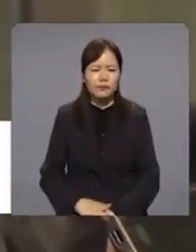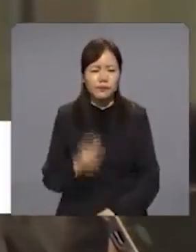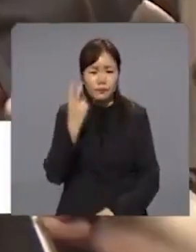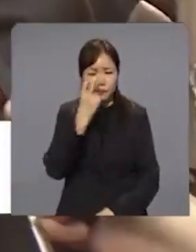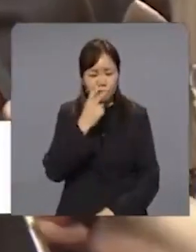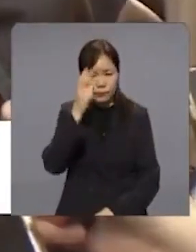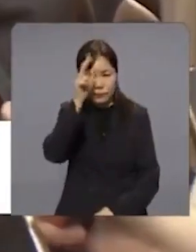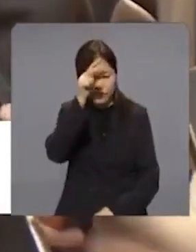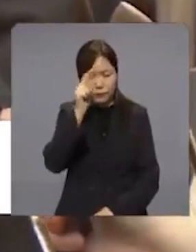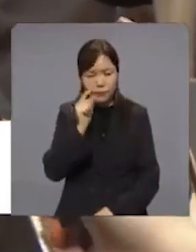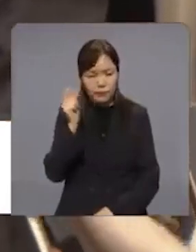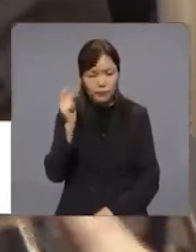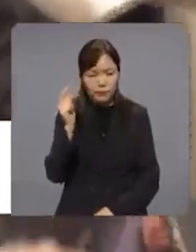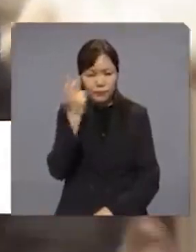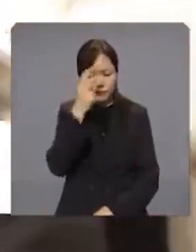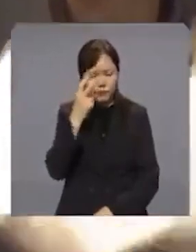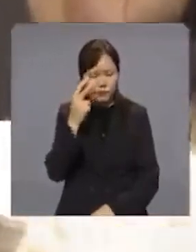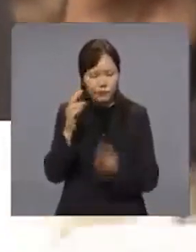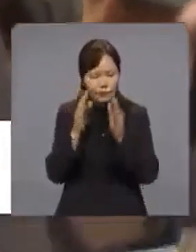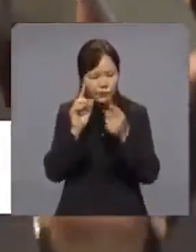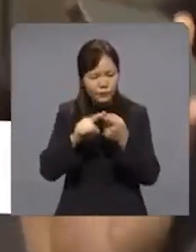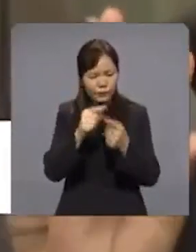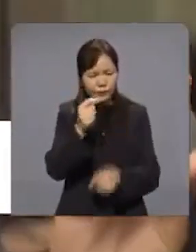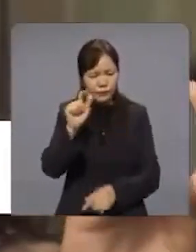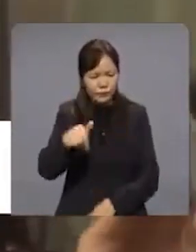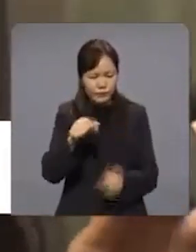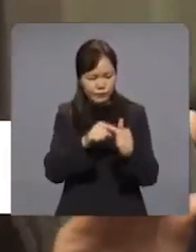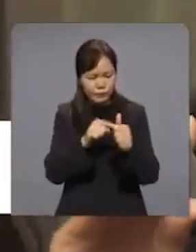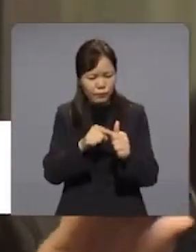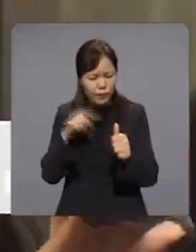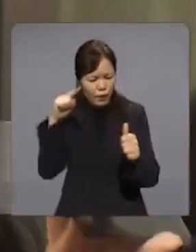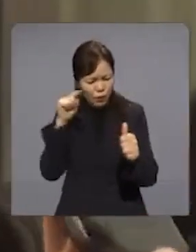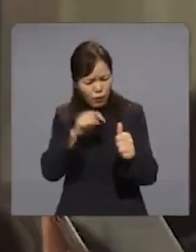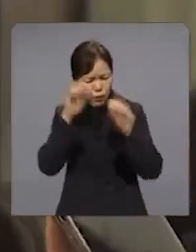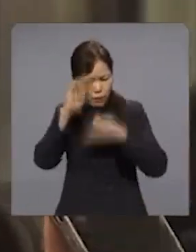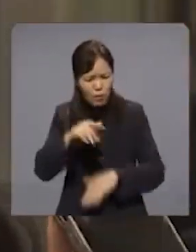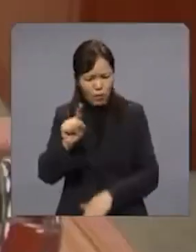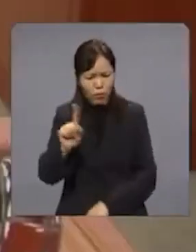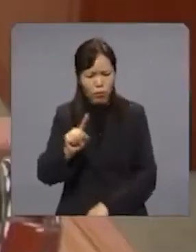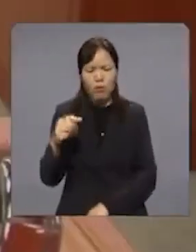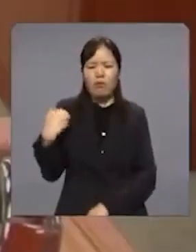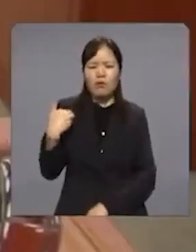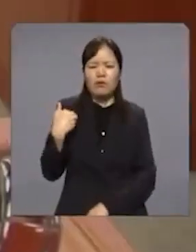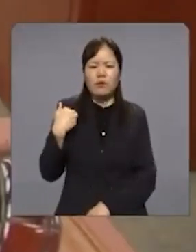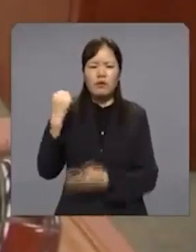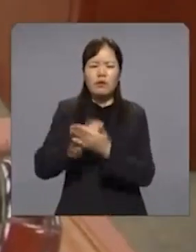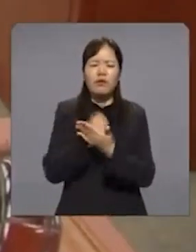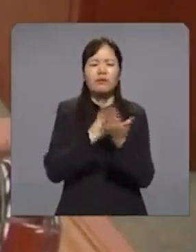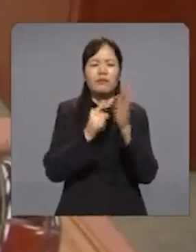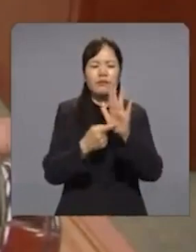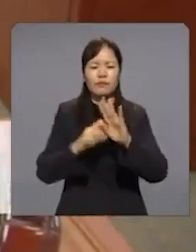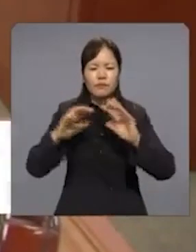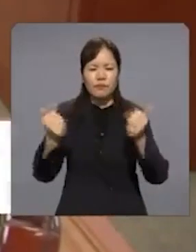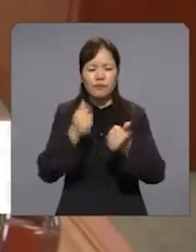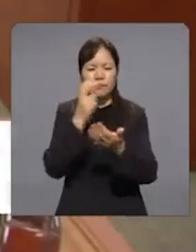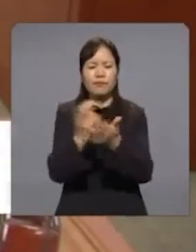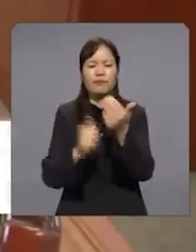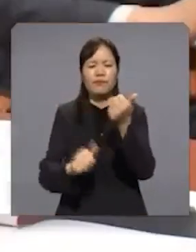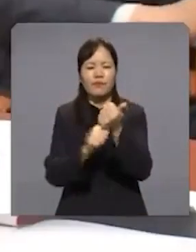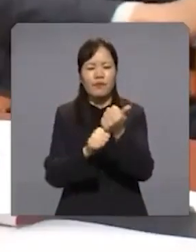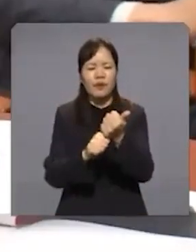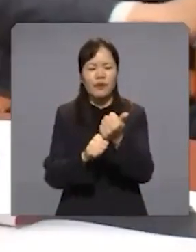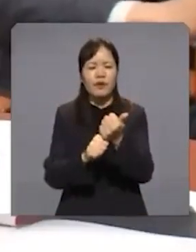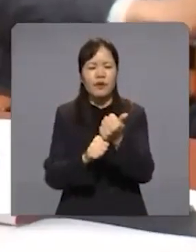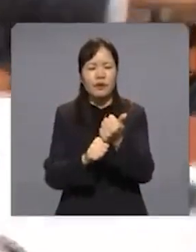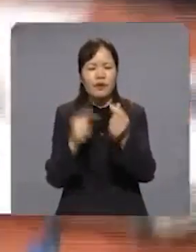의원은 어떤 내용으로 혐의가 적용됐는지 모른다며 유감을 표현했습니다. 한편 국회 법사위 법안